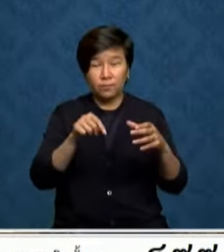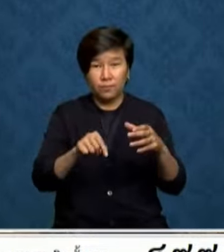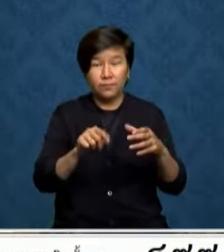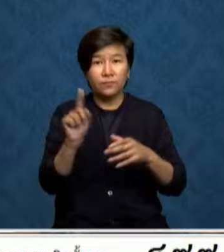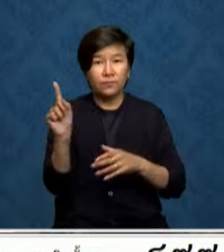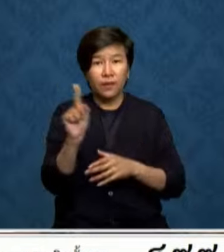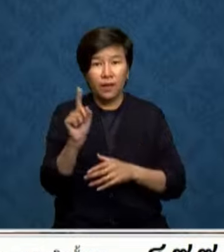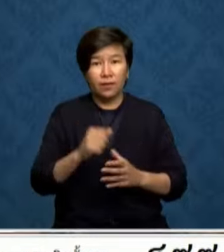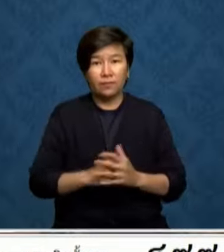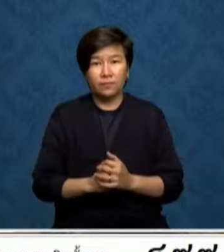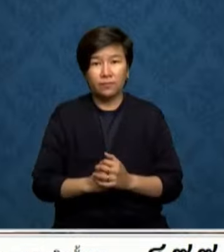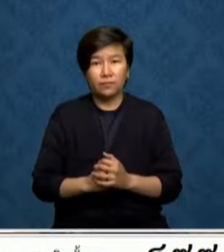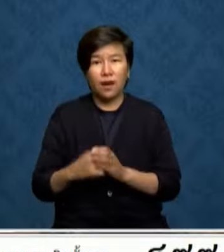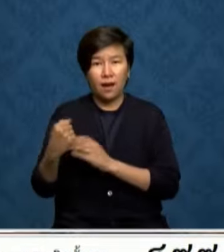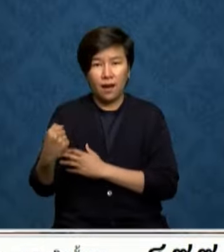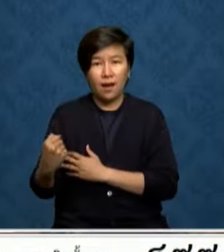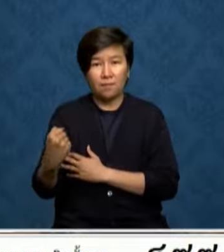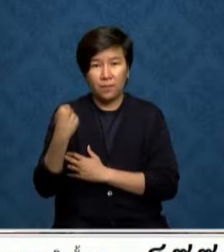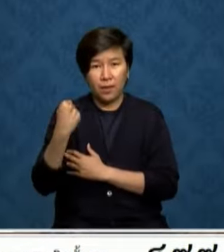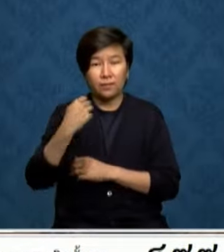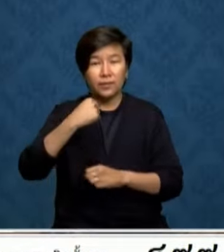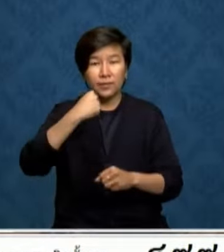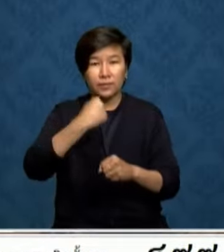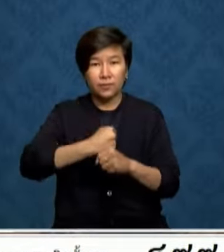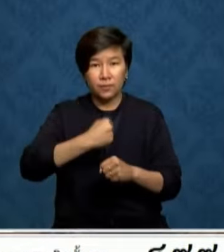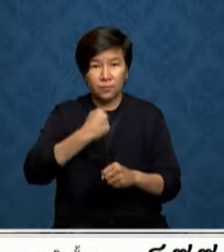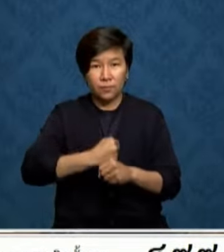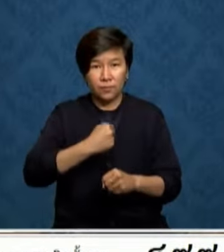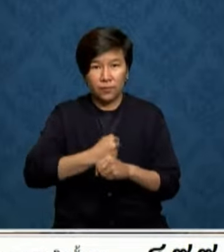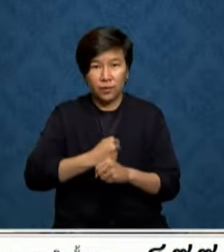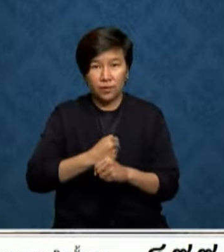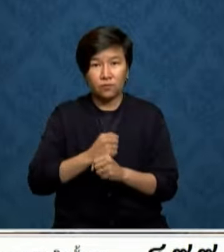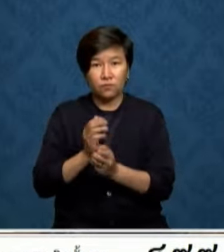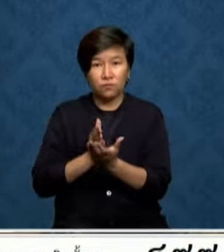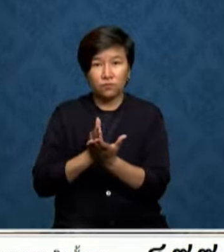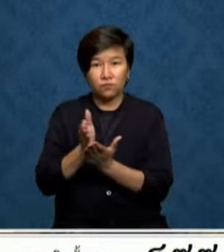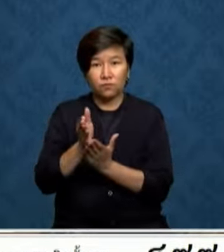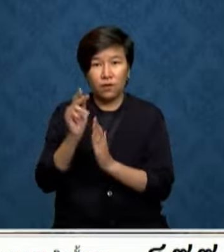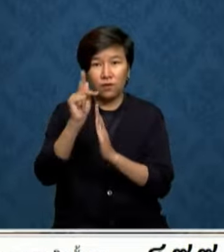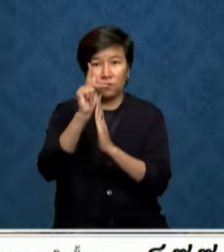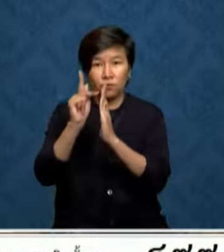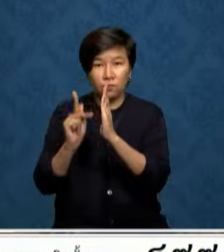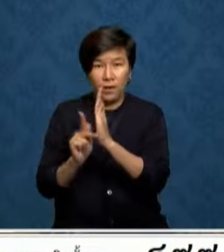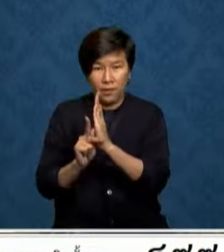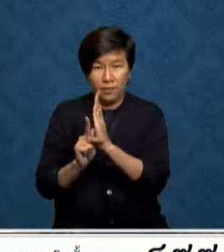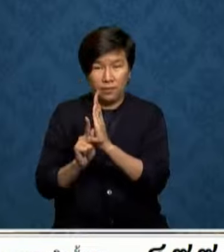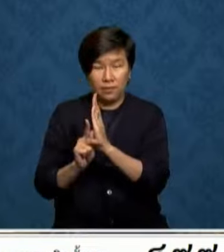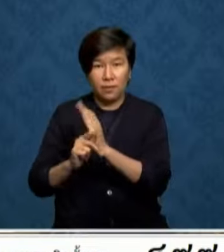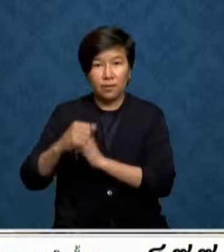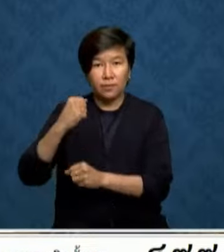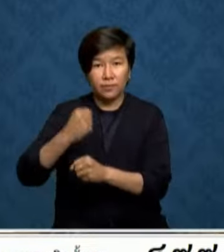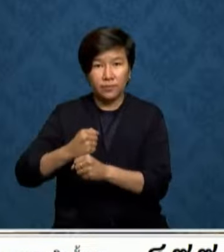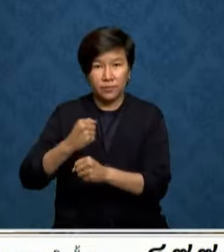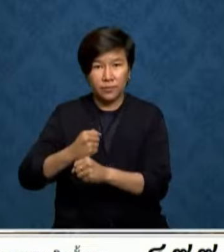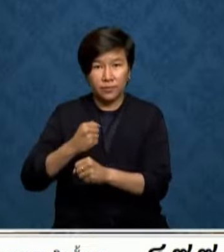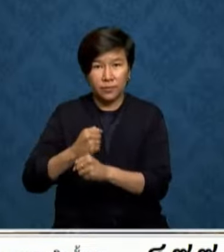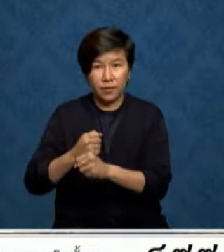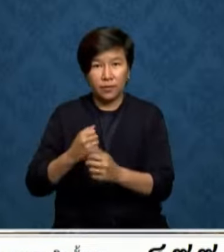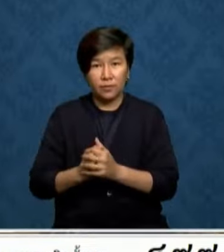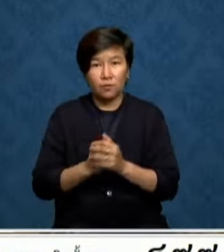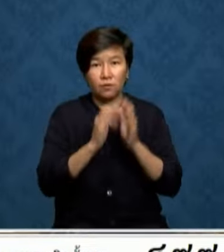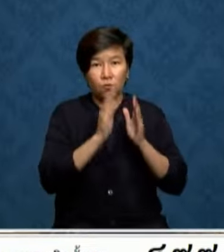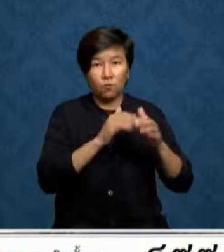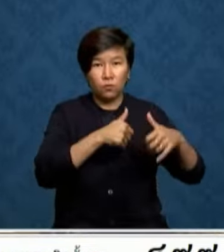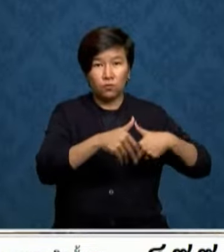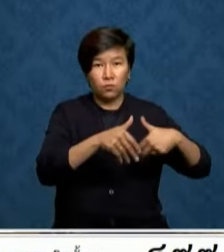ที่จะใช้อำนาจหน้าที่ในฝ่ายนิติบัญญัติในฐานะที่พี่น้องประชาช